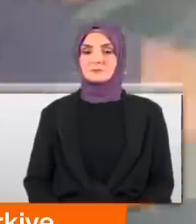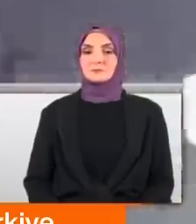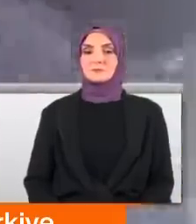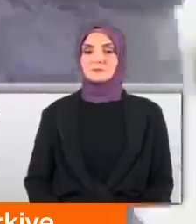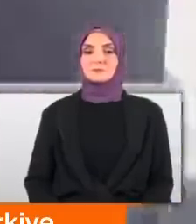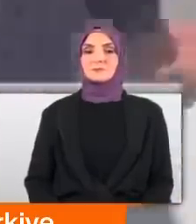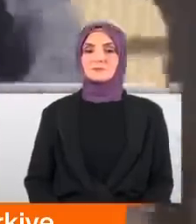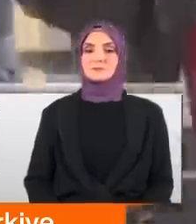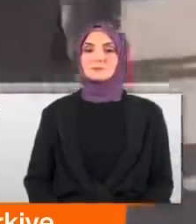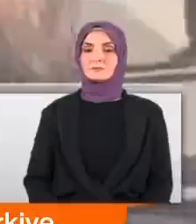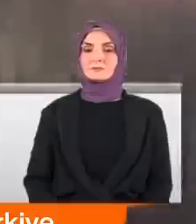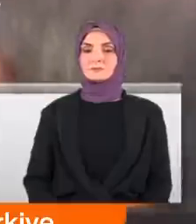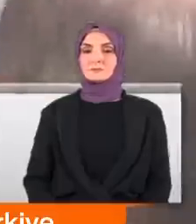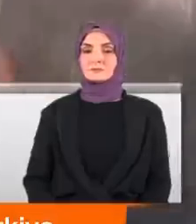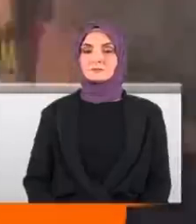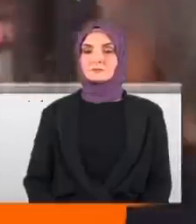Sen Osman'a küfür